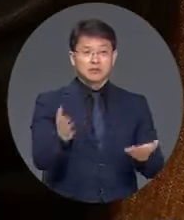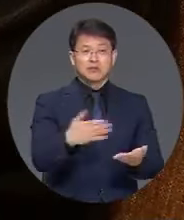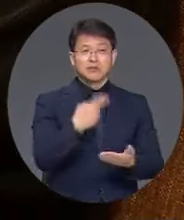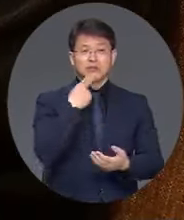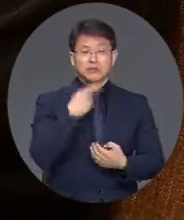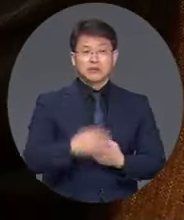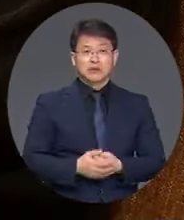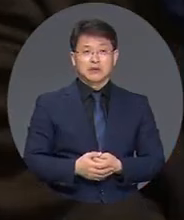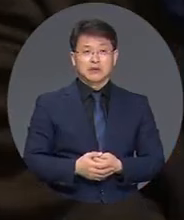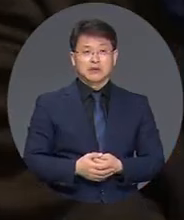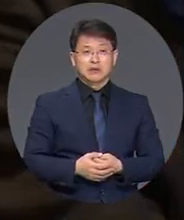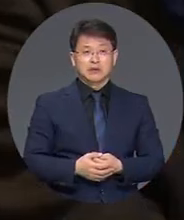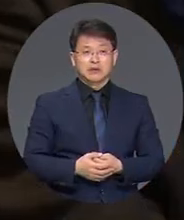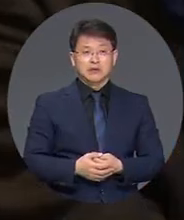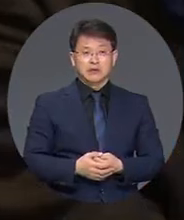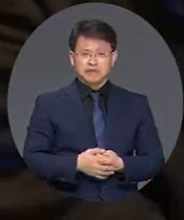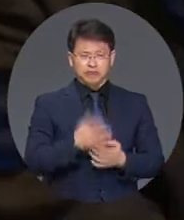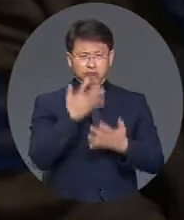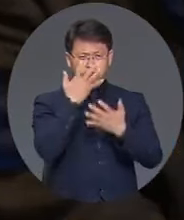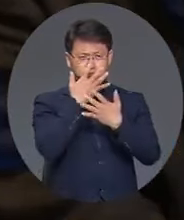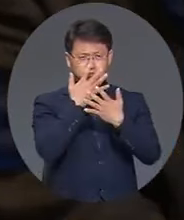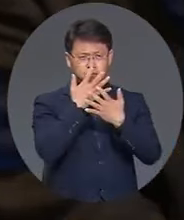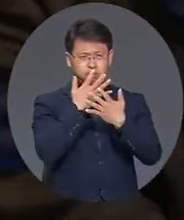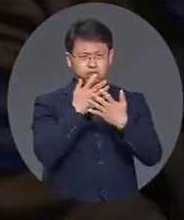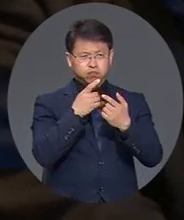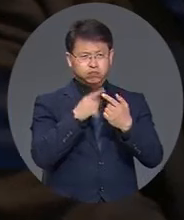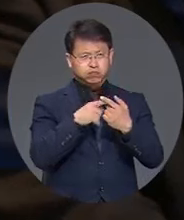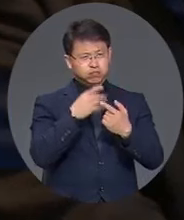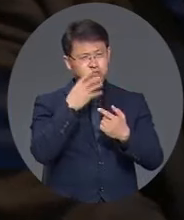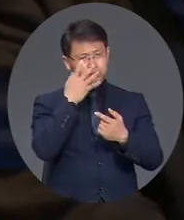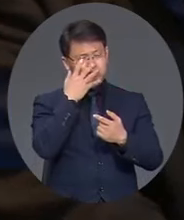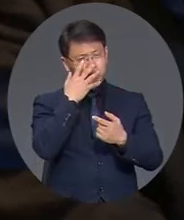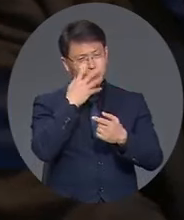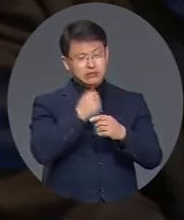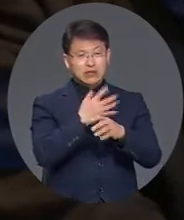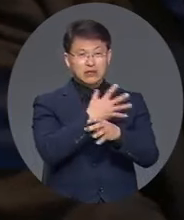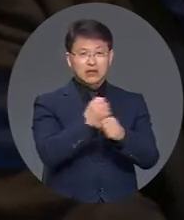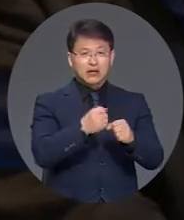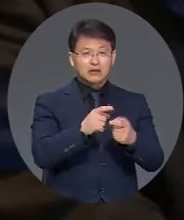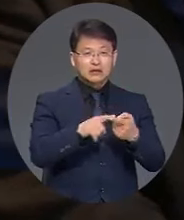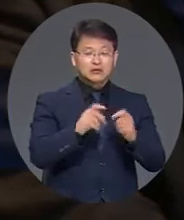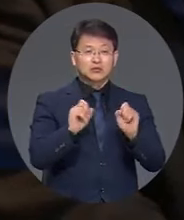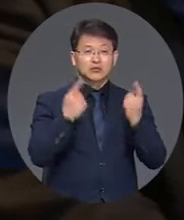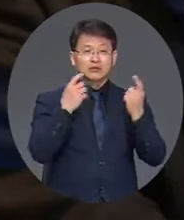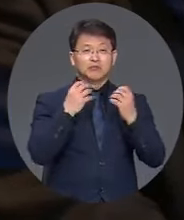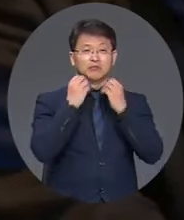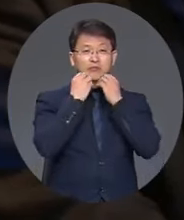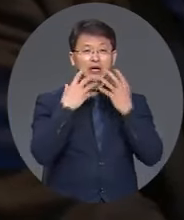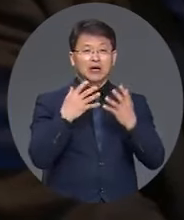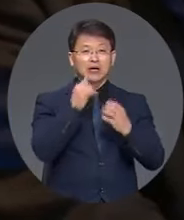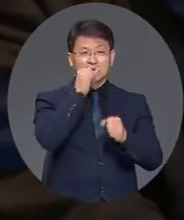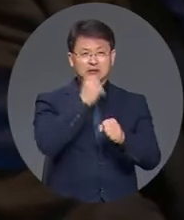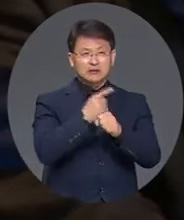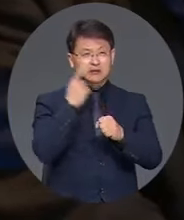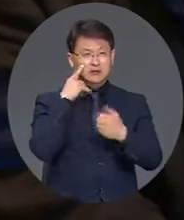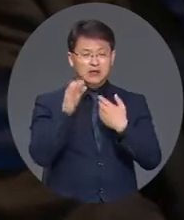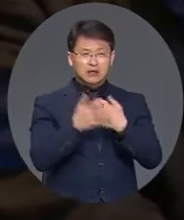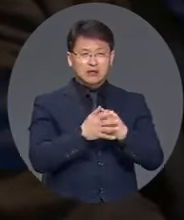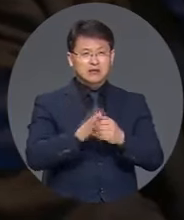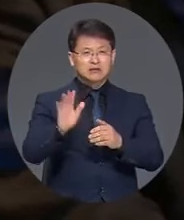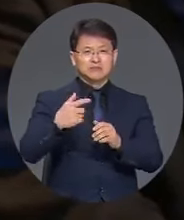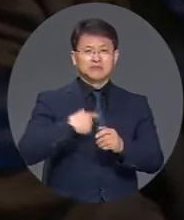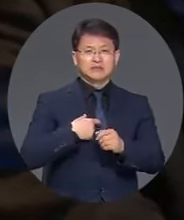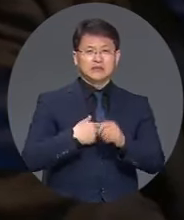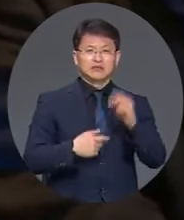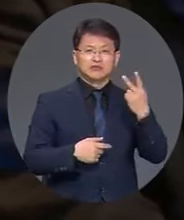못했습니다. 애매하게 걸치거나 이 도립극단의 스케줄에 겹치겠다 해서 고사한